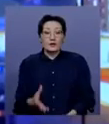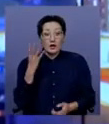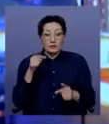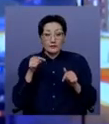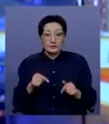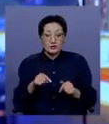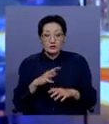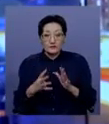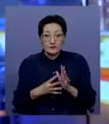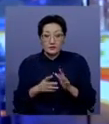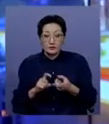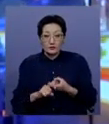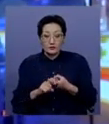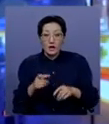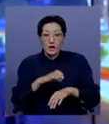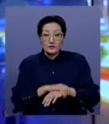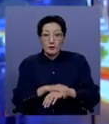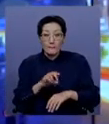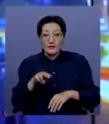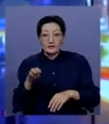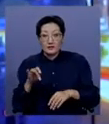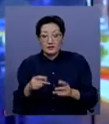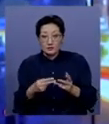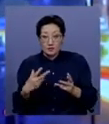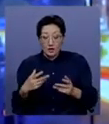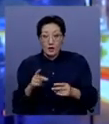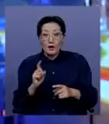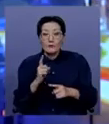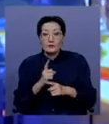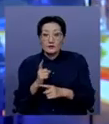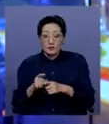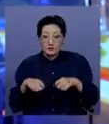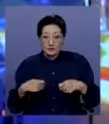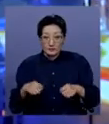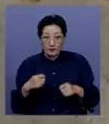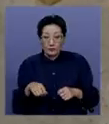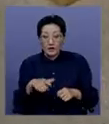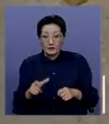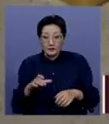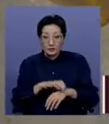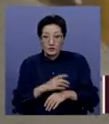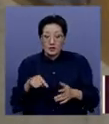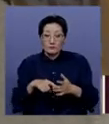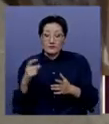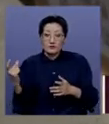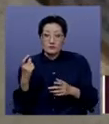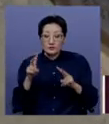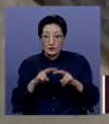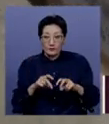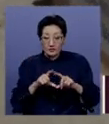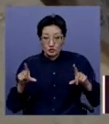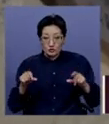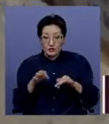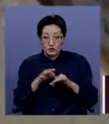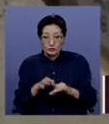Алматыда COVID-19 инфекциясын анықтайтын ПТР сынамаларын заңсыз сатпақ болғандар анықталды. Қалалық экономикалық тергеу